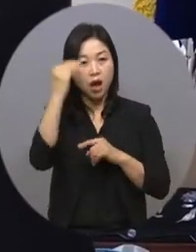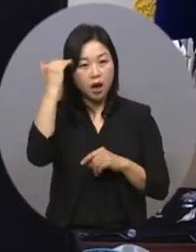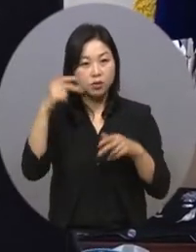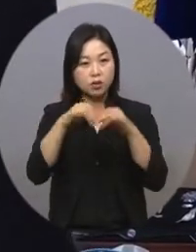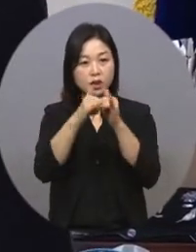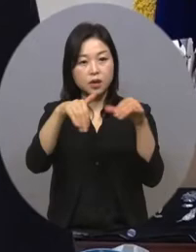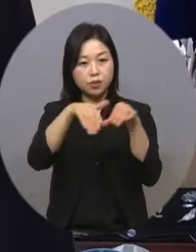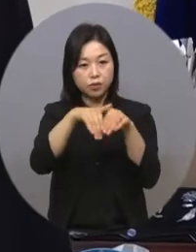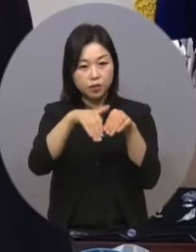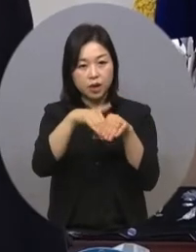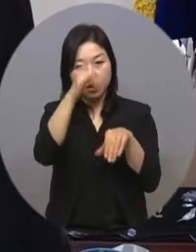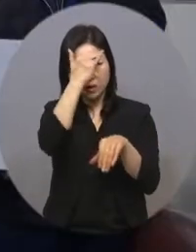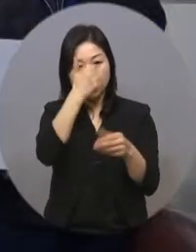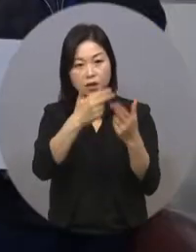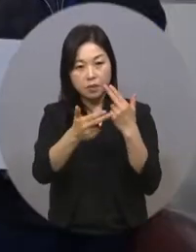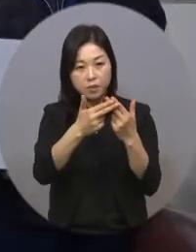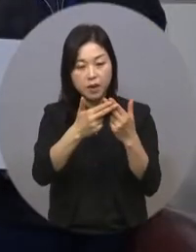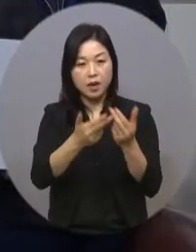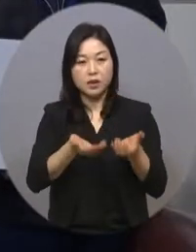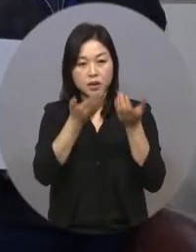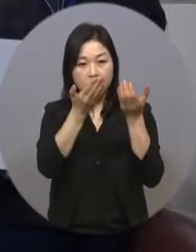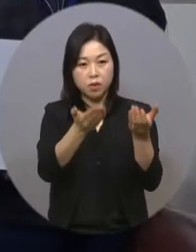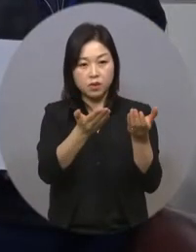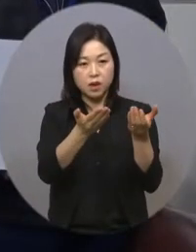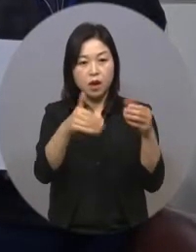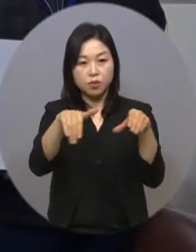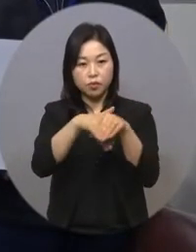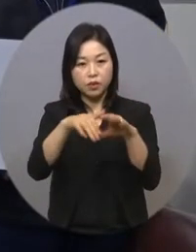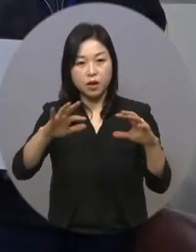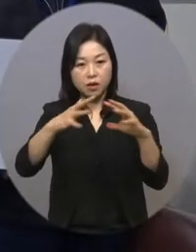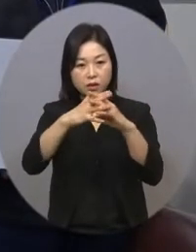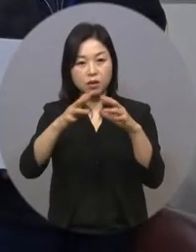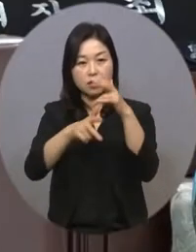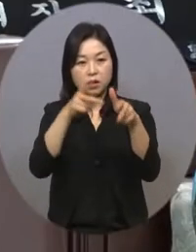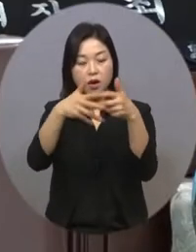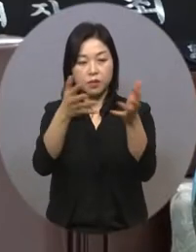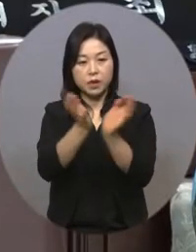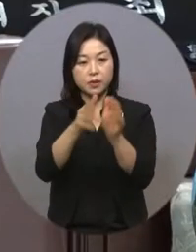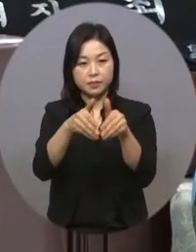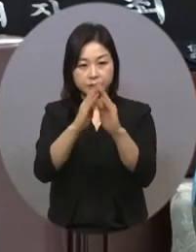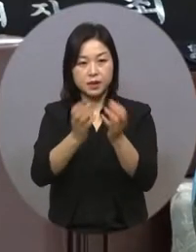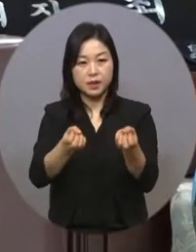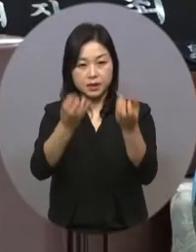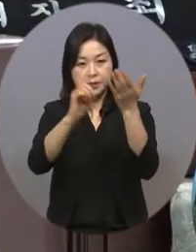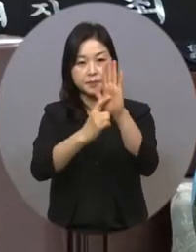한국장애인문화충남협회 사회자원봉사 및 문화건설사업단 창단식을 가졌습니다.